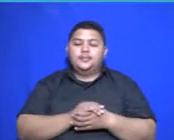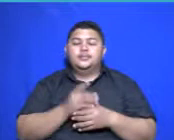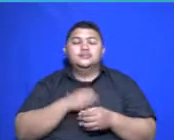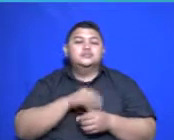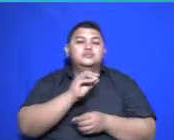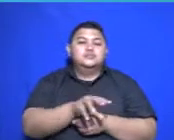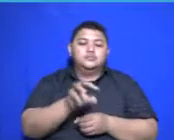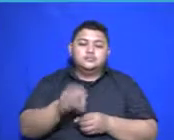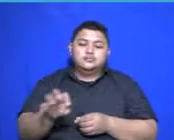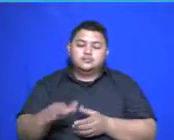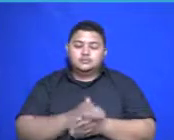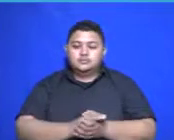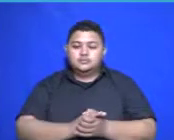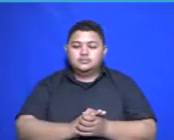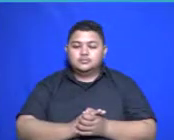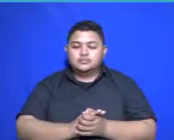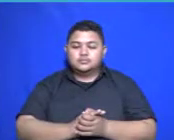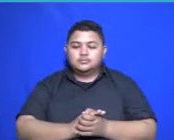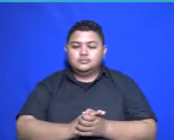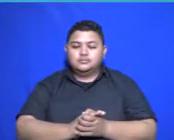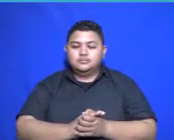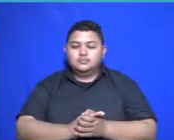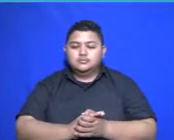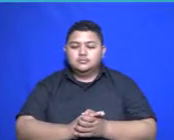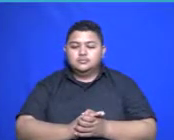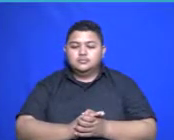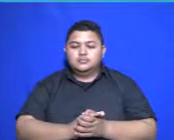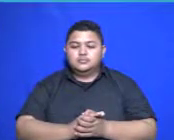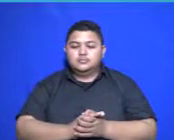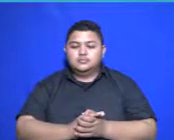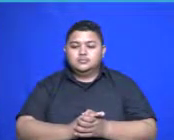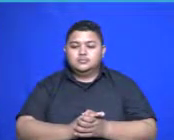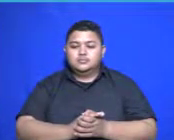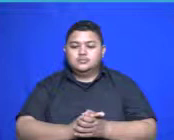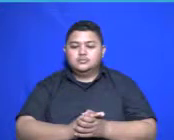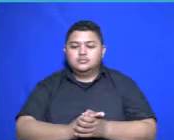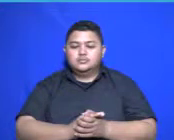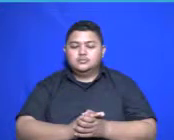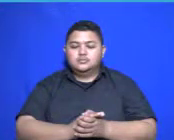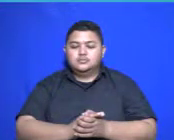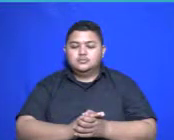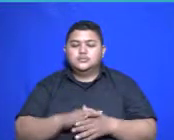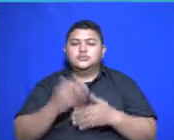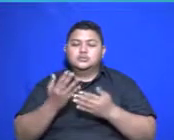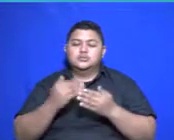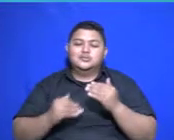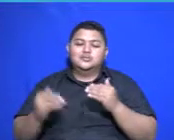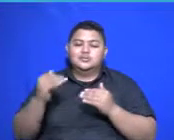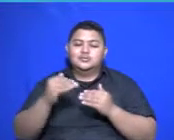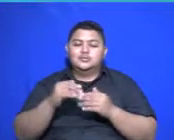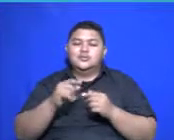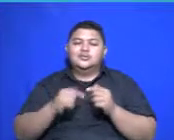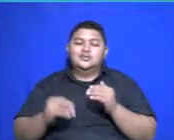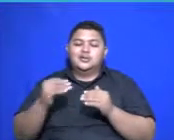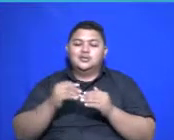masing-masing daerah atau kabupaten kota yang mendapatkan dana alokasi. Mudah-mudahan tahun depan semakin naik. Dan ini baru tahun ini